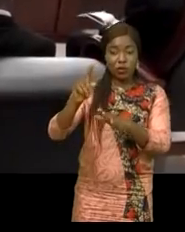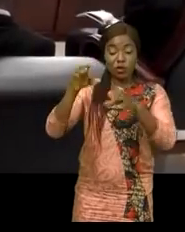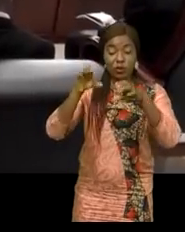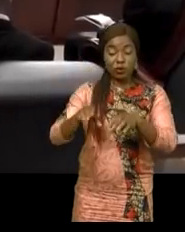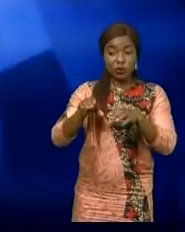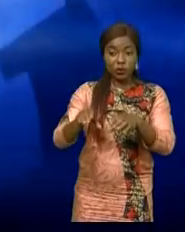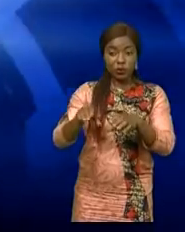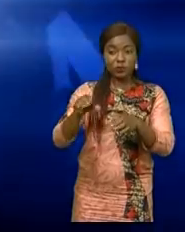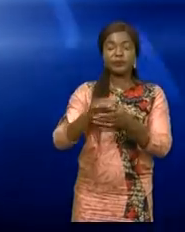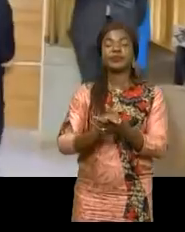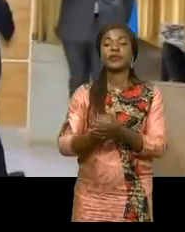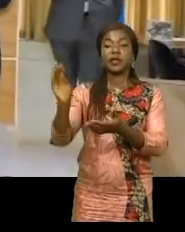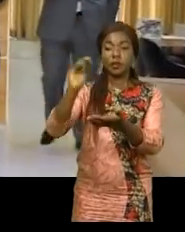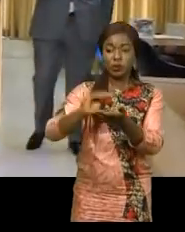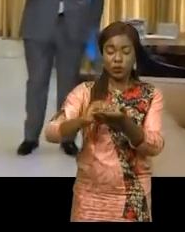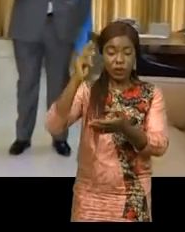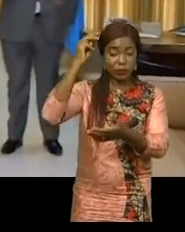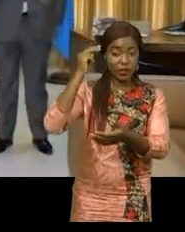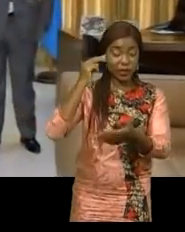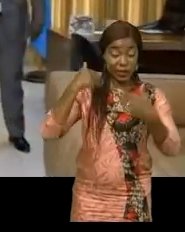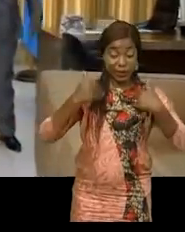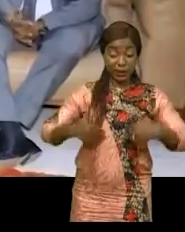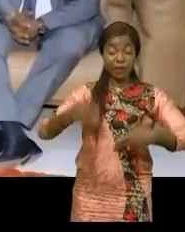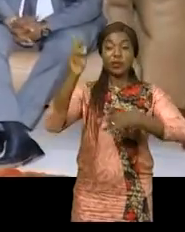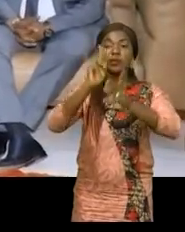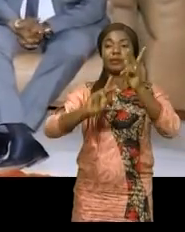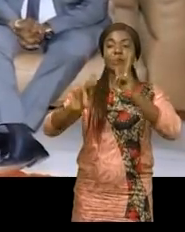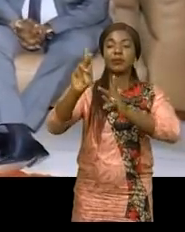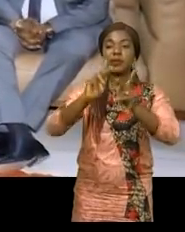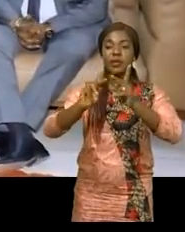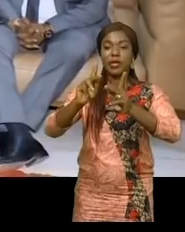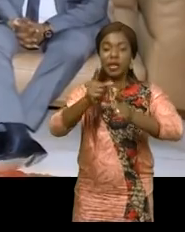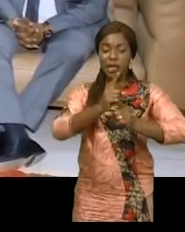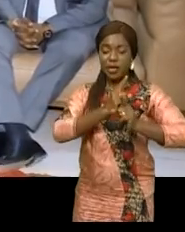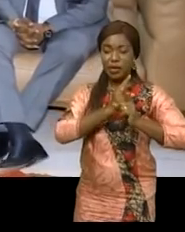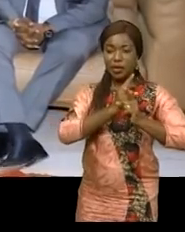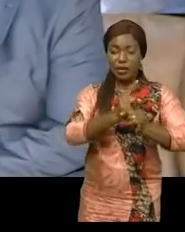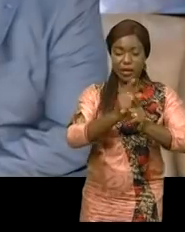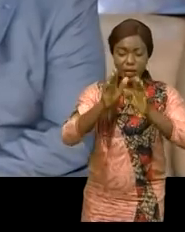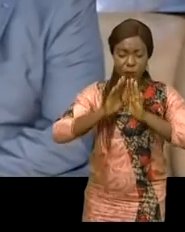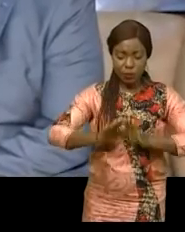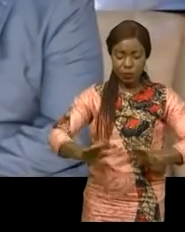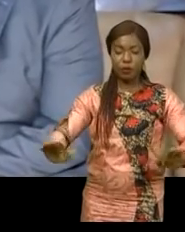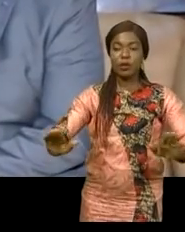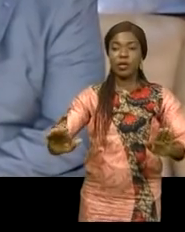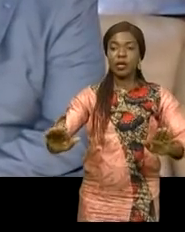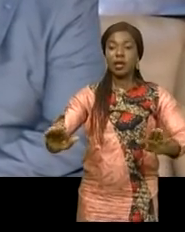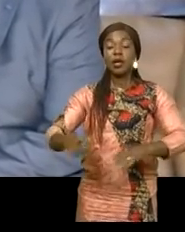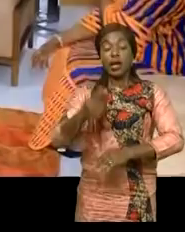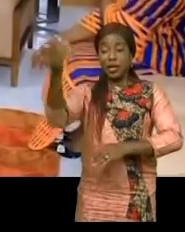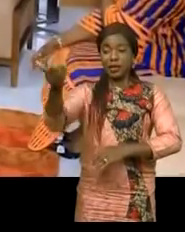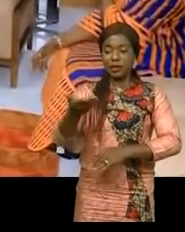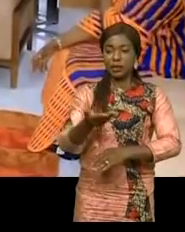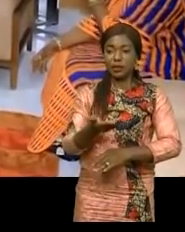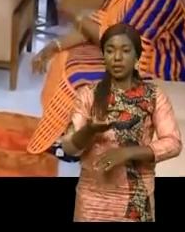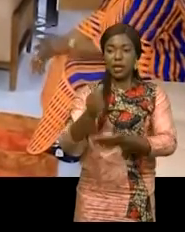contrôle au cc le ministre de la santé publique qui gêne les préventions docteur jean-jacques bongani mbanda a reçu en audience